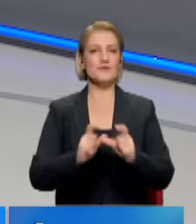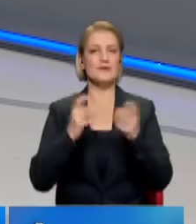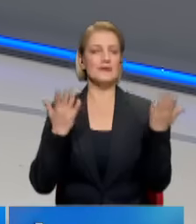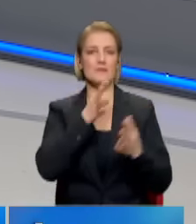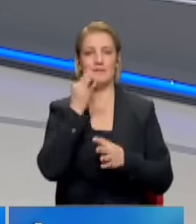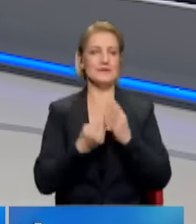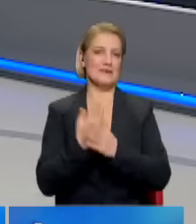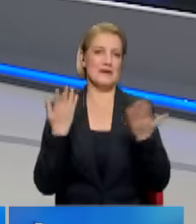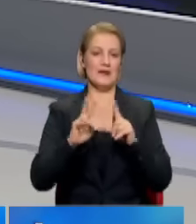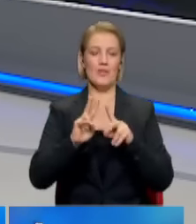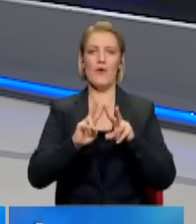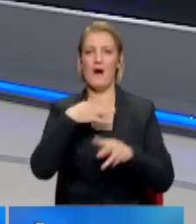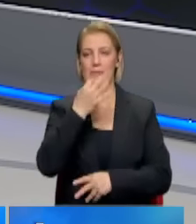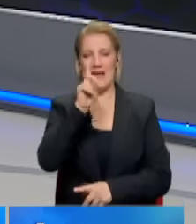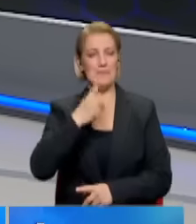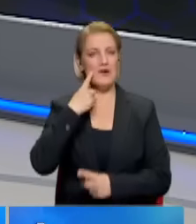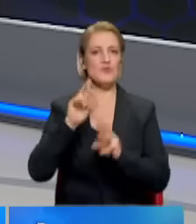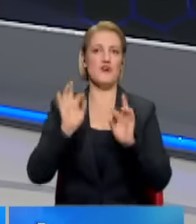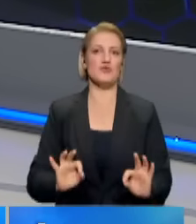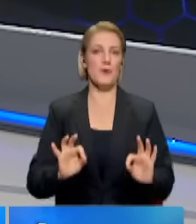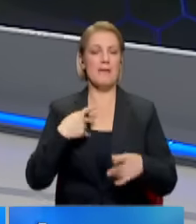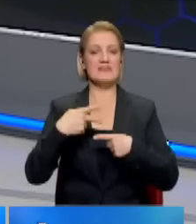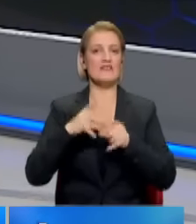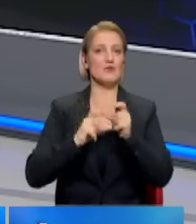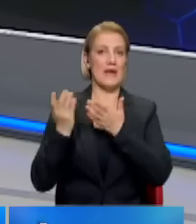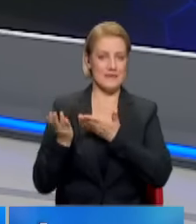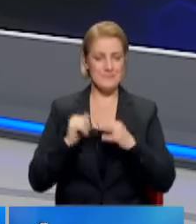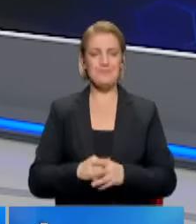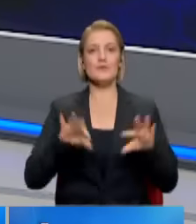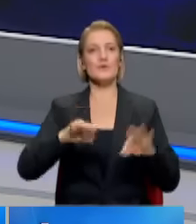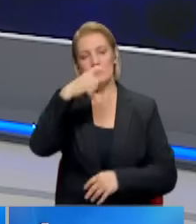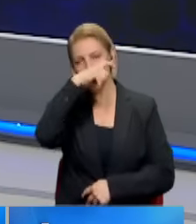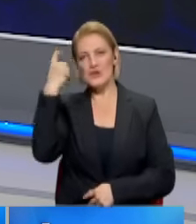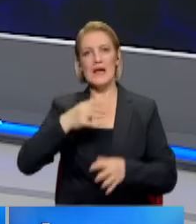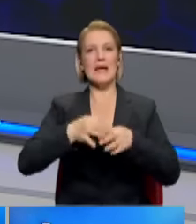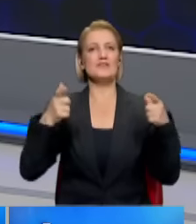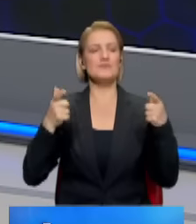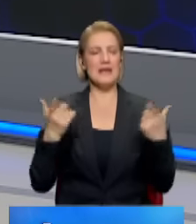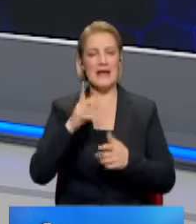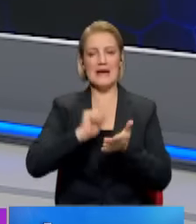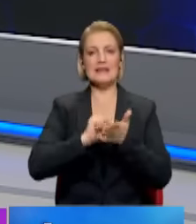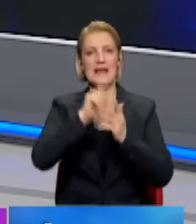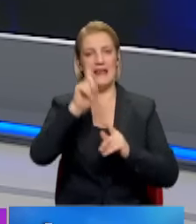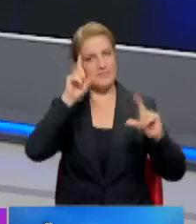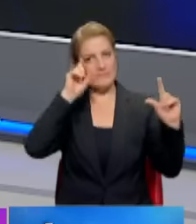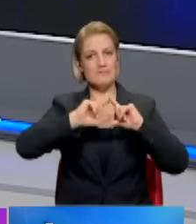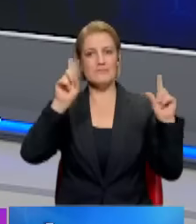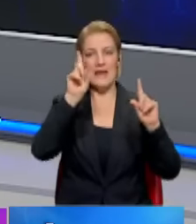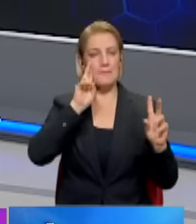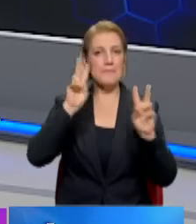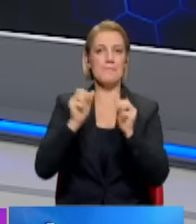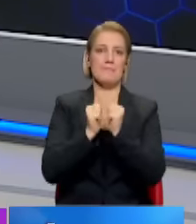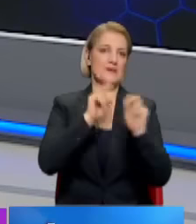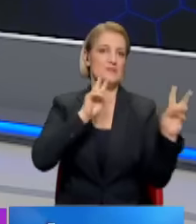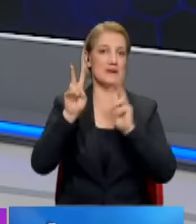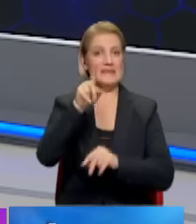Günaydın. Bu sabahlar Nalda Haber ilk bakışta başlıyor. Ben Zafer Söken. Günün sıcak gelişmelerine, gazetelerin ilk manşetlerine ilk bakışta birlikte